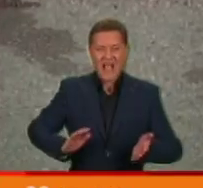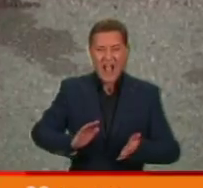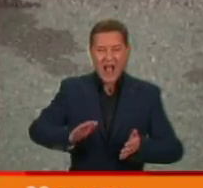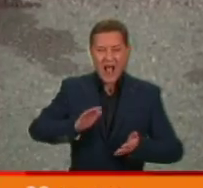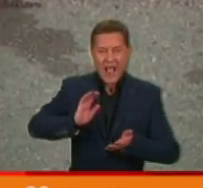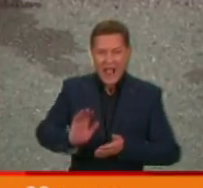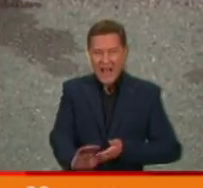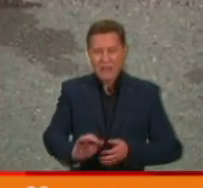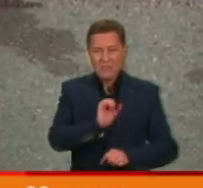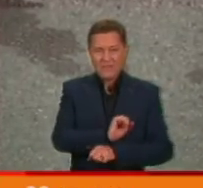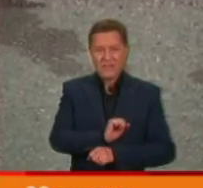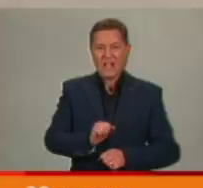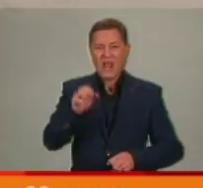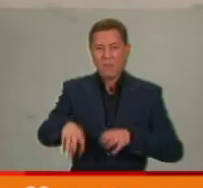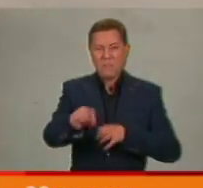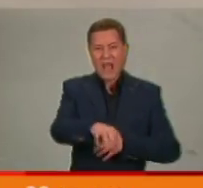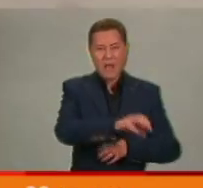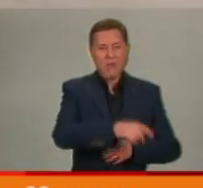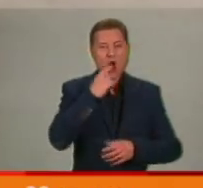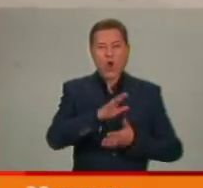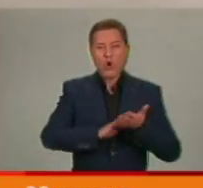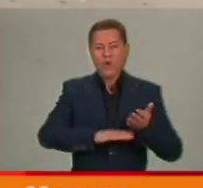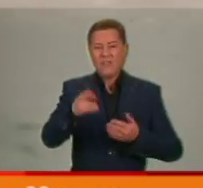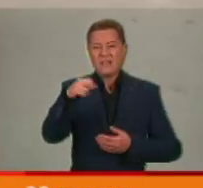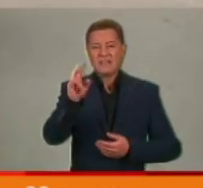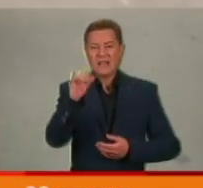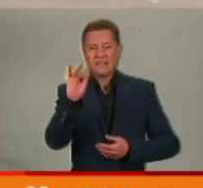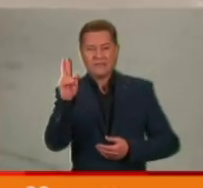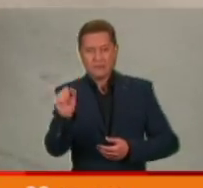машини та плями крові Данилка.